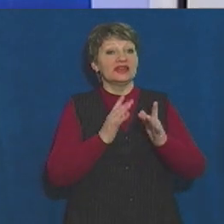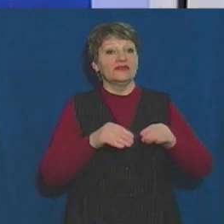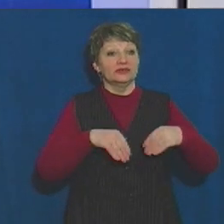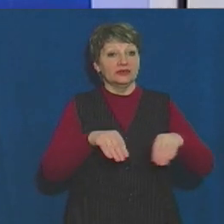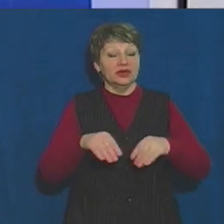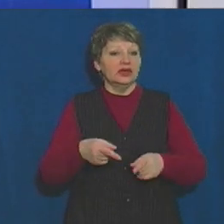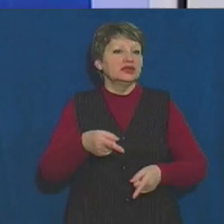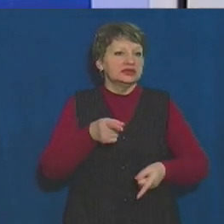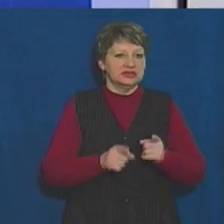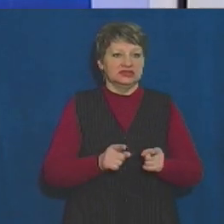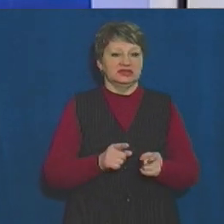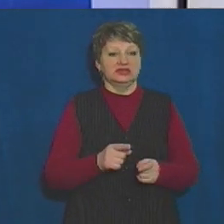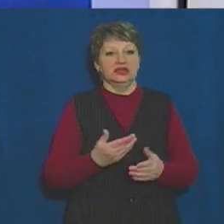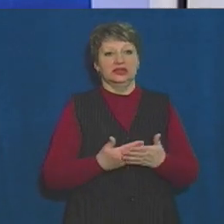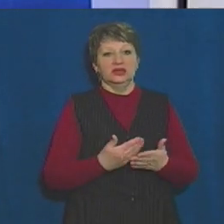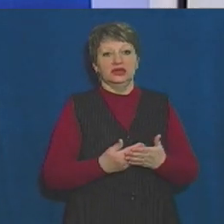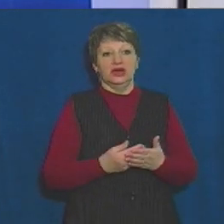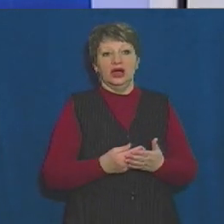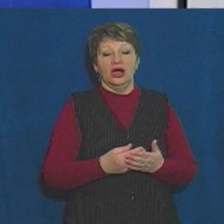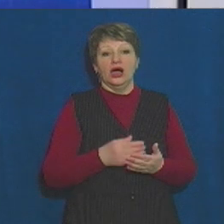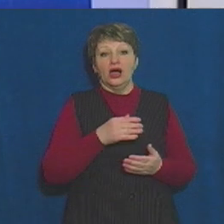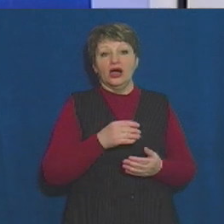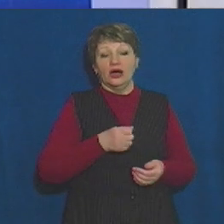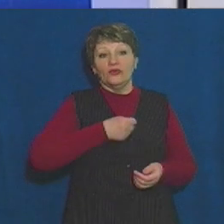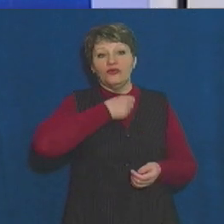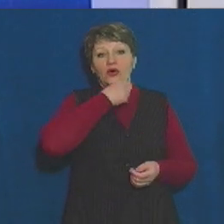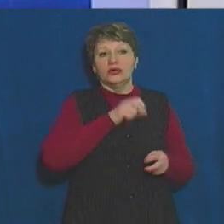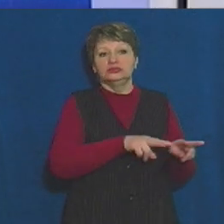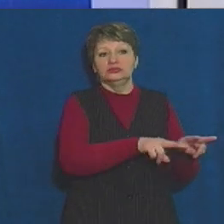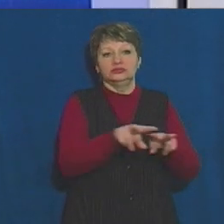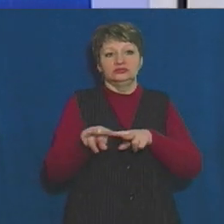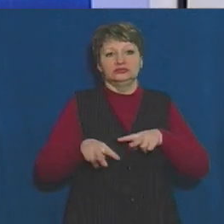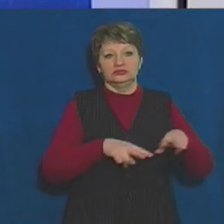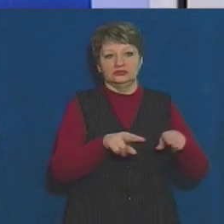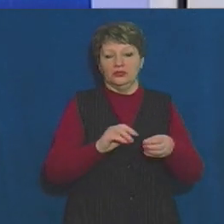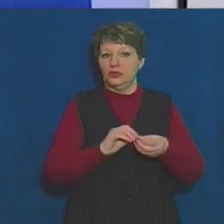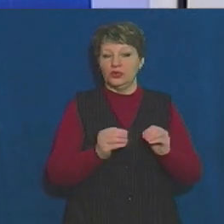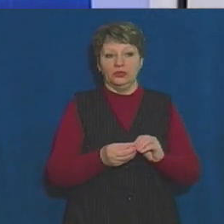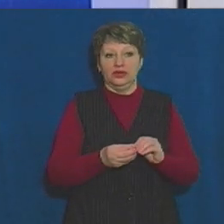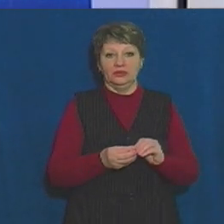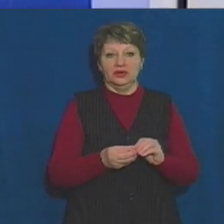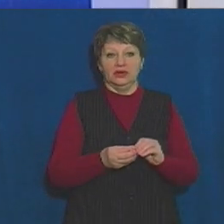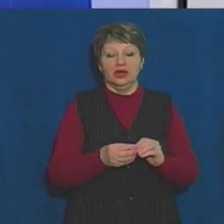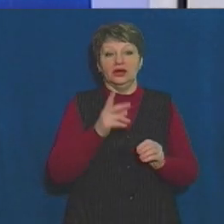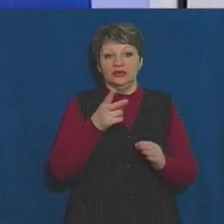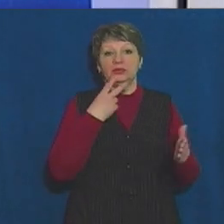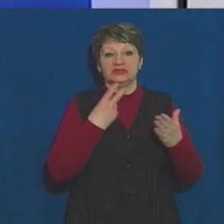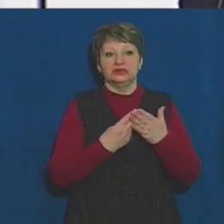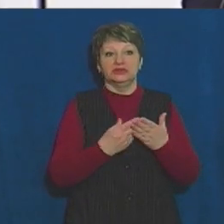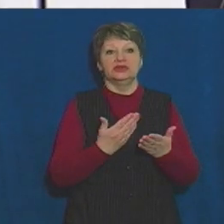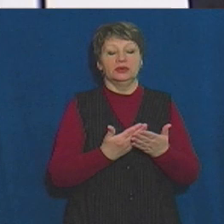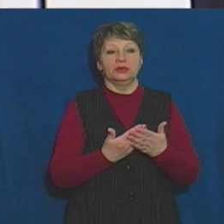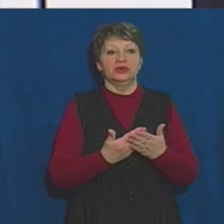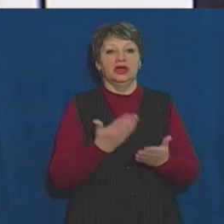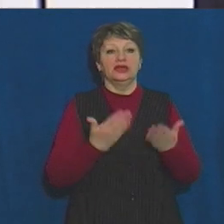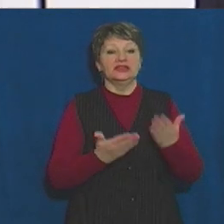насправді нововікові монокультури – це велика проблема в чому? Ну, уявіть собі суспільство, яке складається тільки з 10-річних дітей.